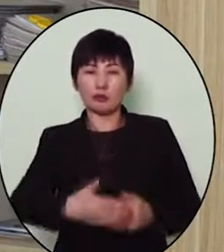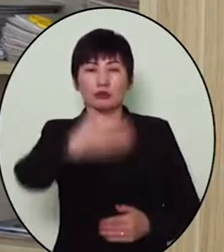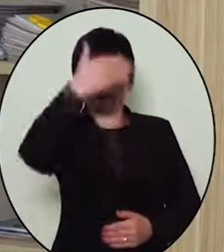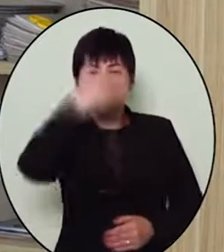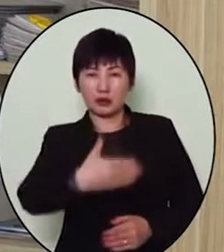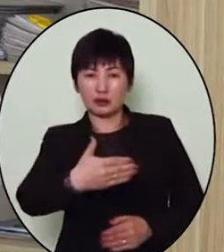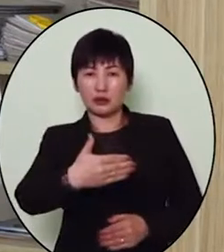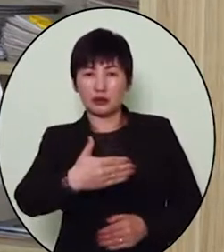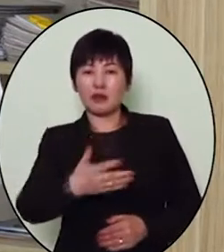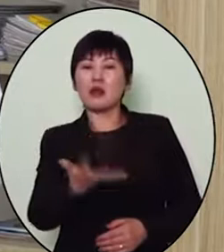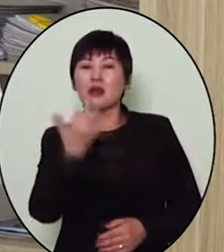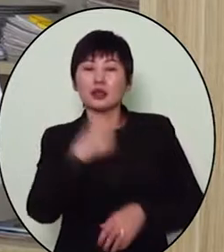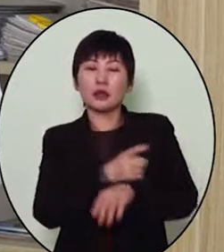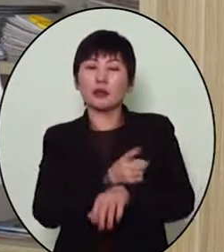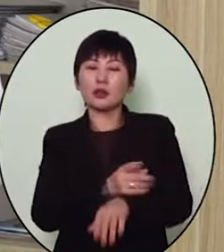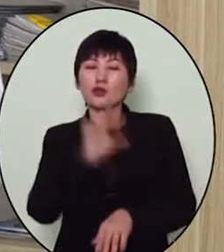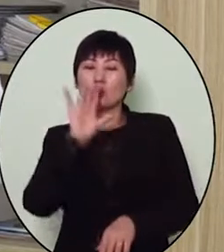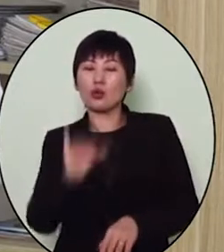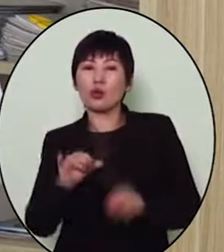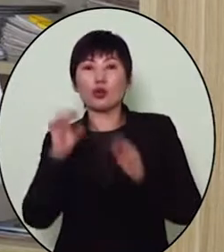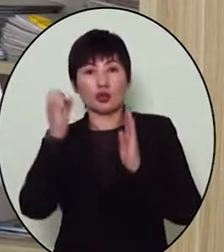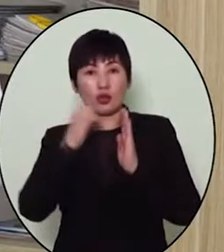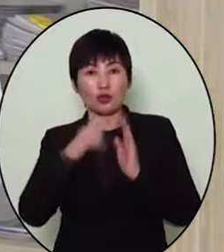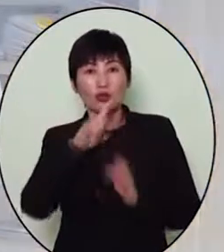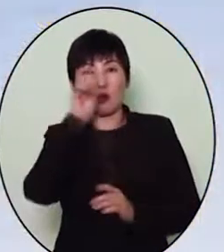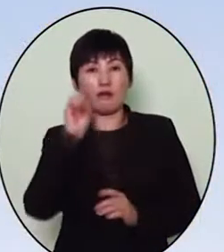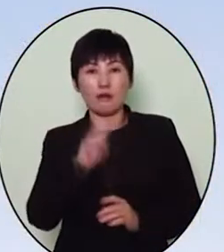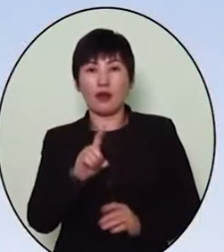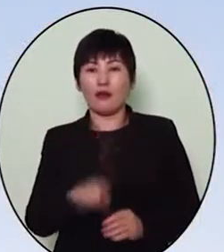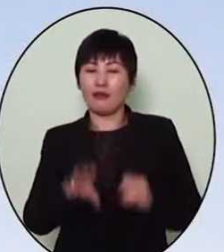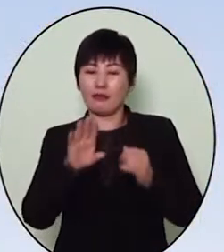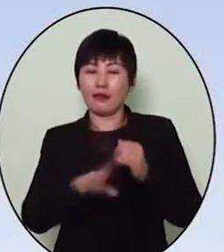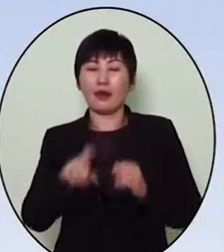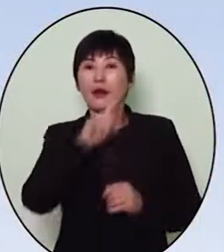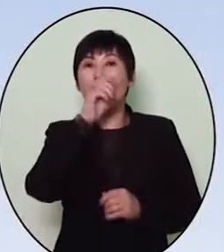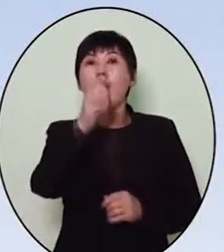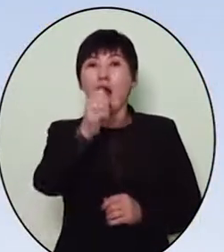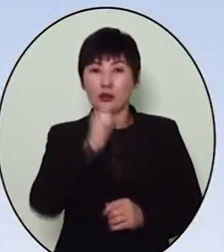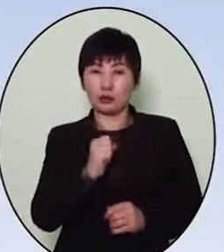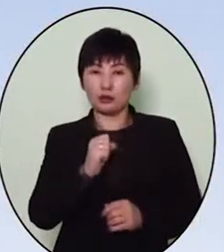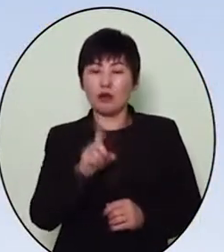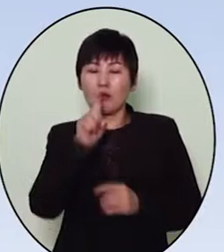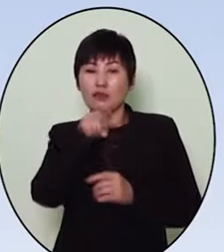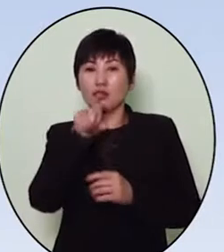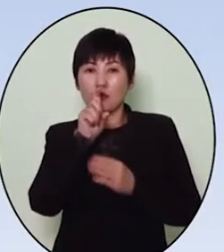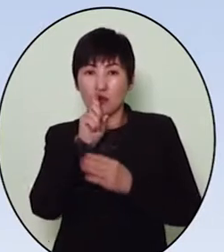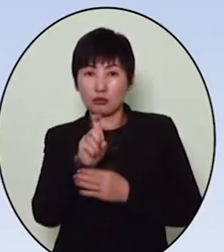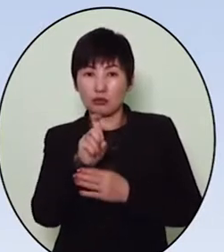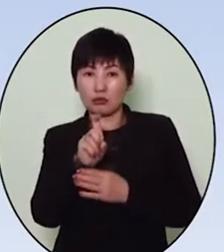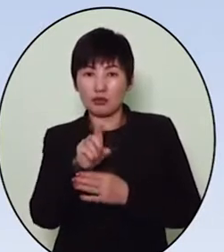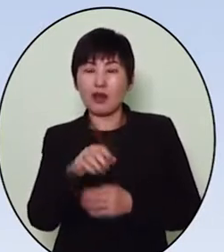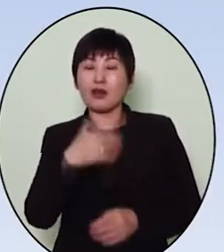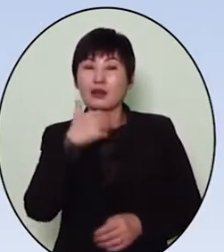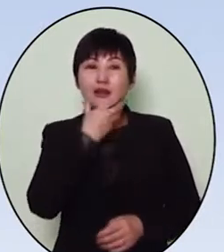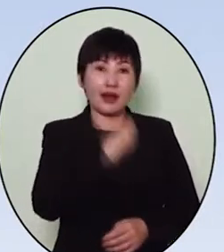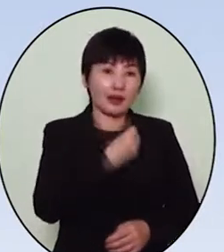болон дэлгэцний өмнө хэдэн минут суух ёстой вэ? Дараагийн асуулт: чи бүхтэр нуруутай болвол